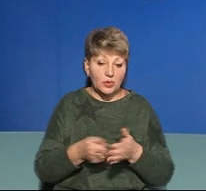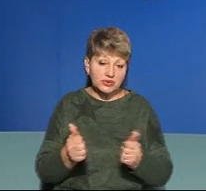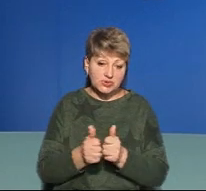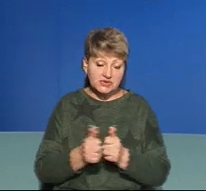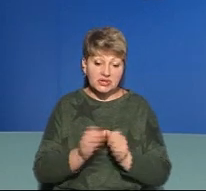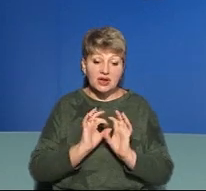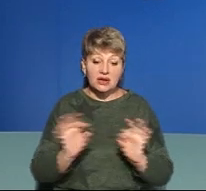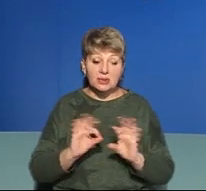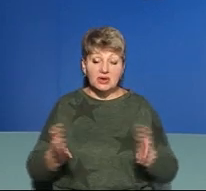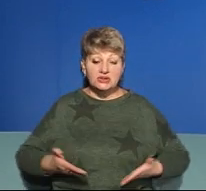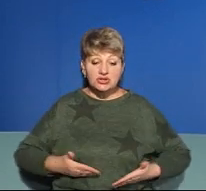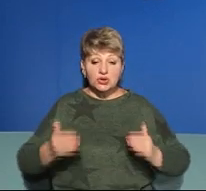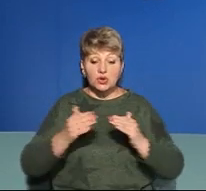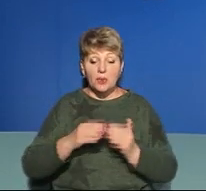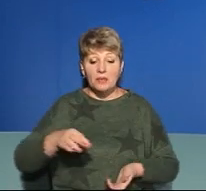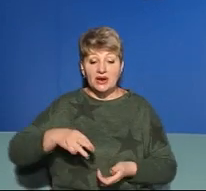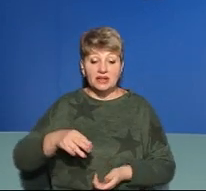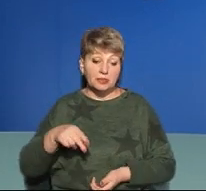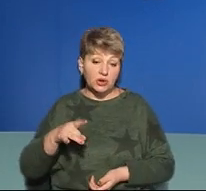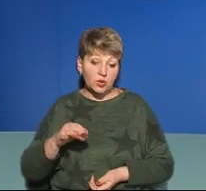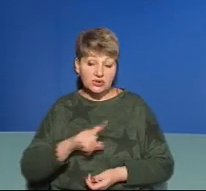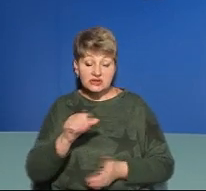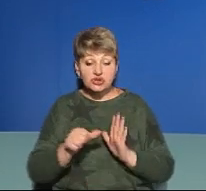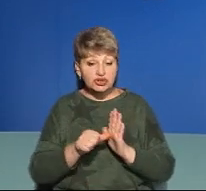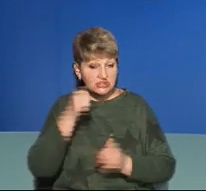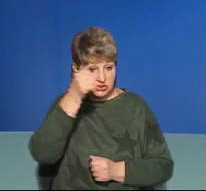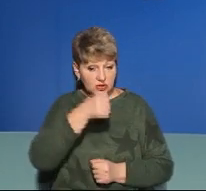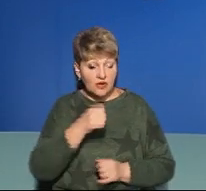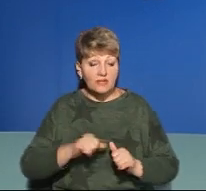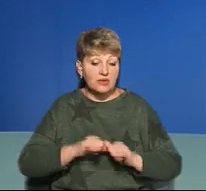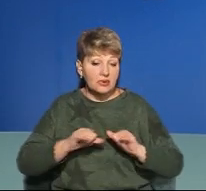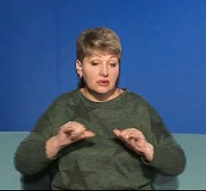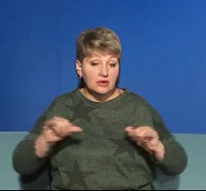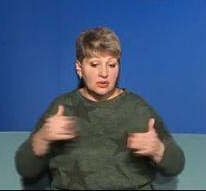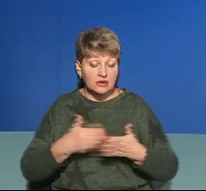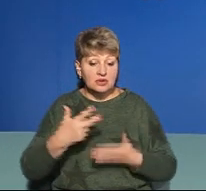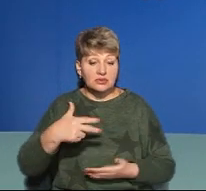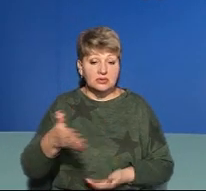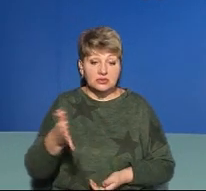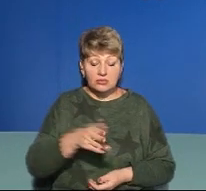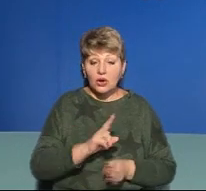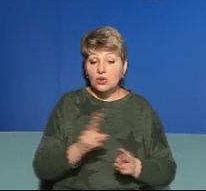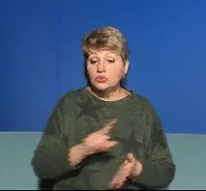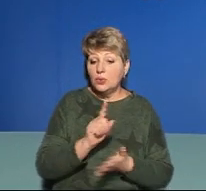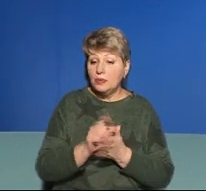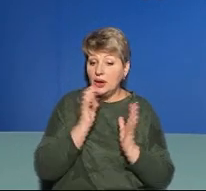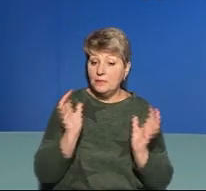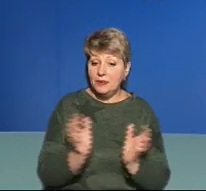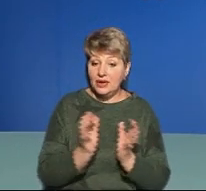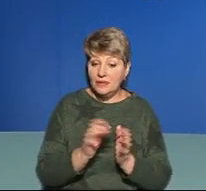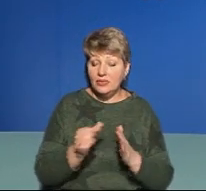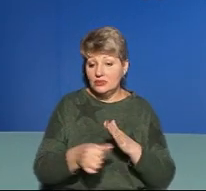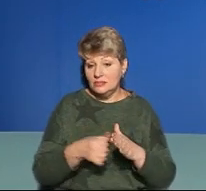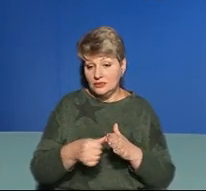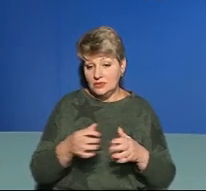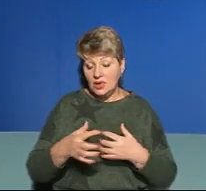розповідає мешканка будинку Марина Приходько. За 6 років їх розвелося зо 30. Хто має піклуватися про